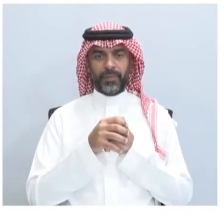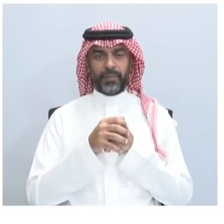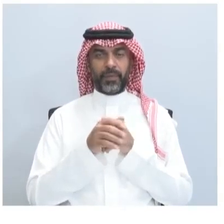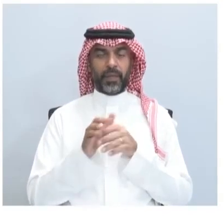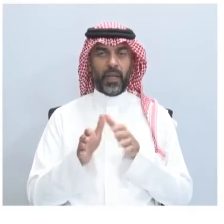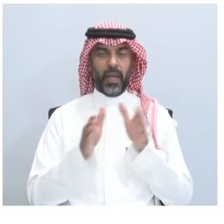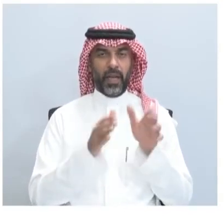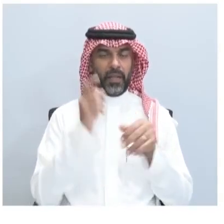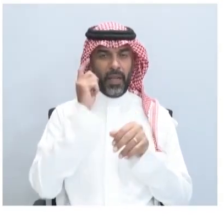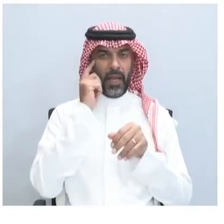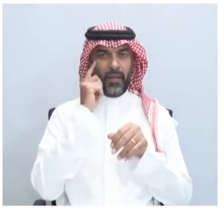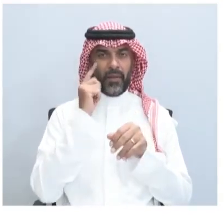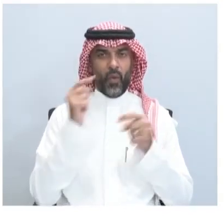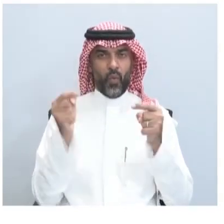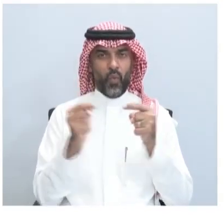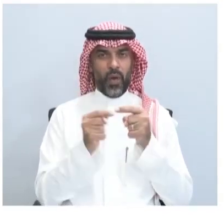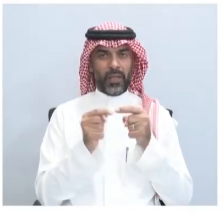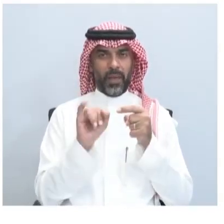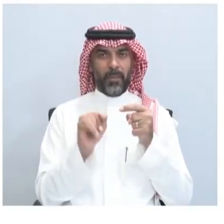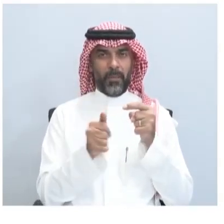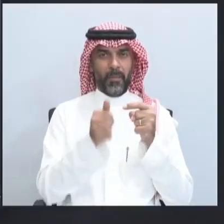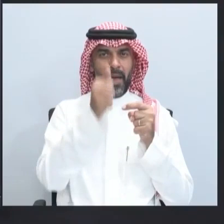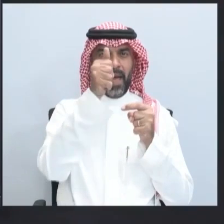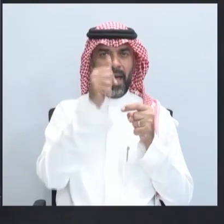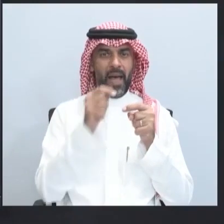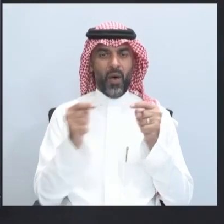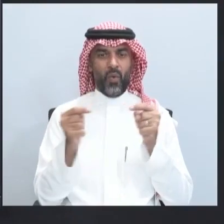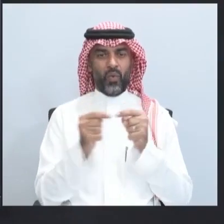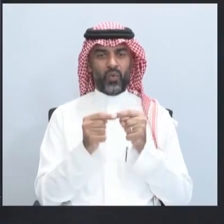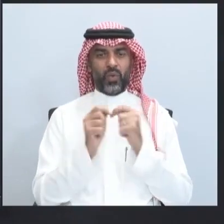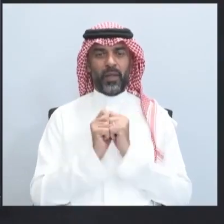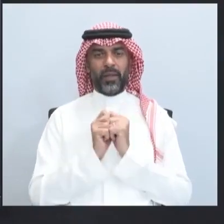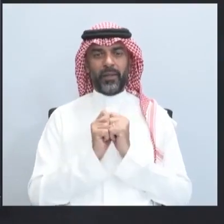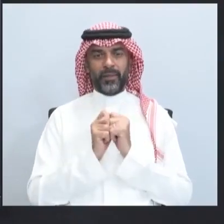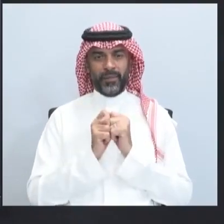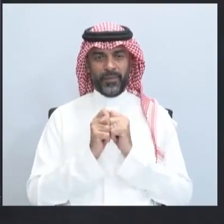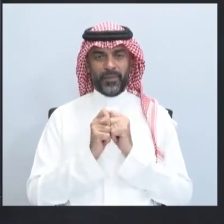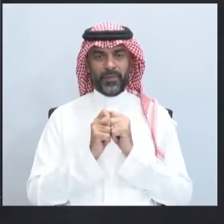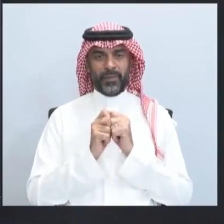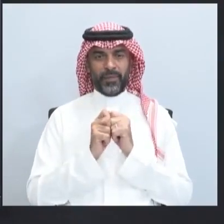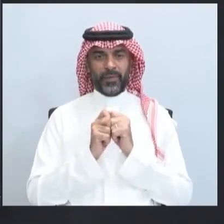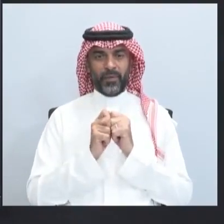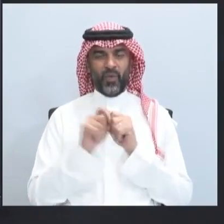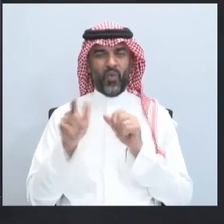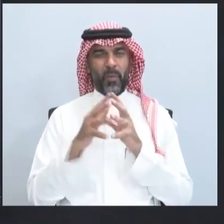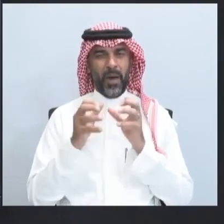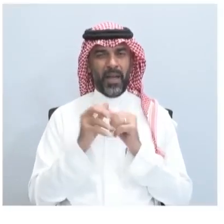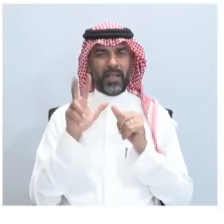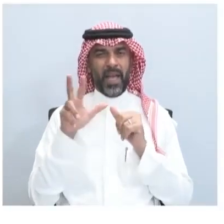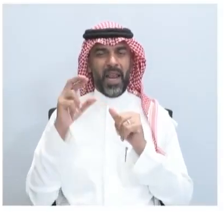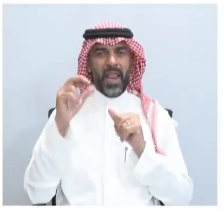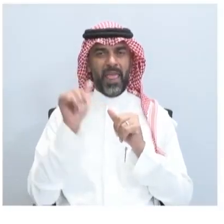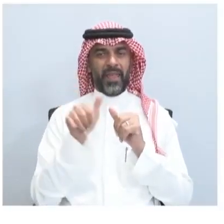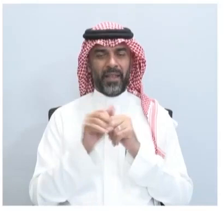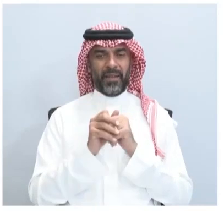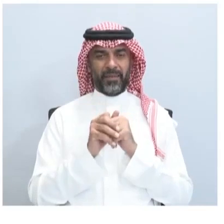كذلك تعرفنا على وصل ماء الموصوله اي ما التي هي بمعنى الذي وليست استفهاميه هي